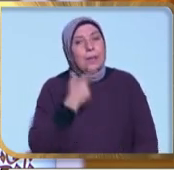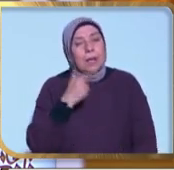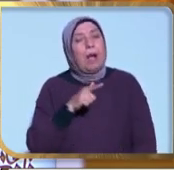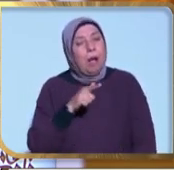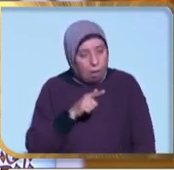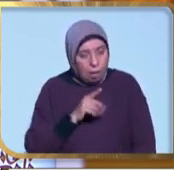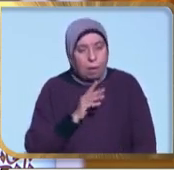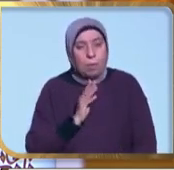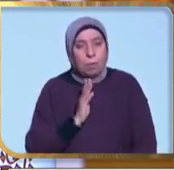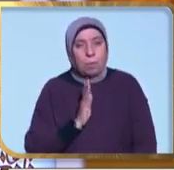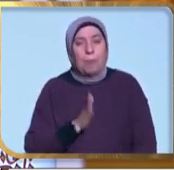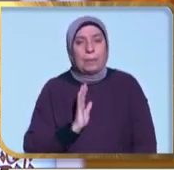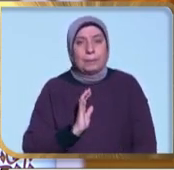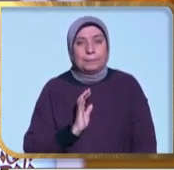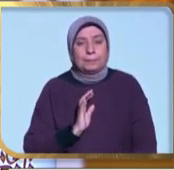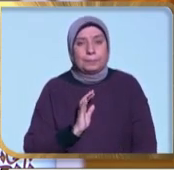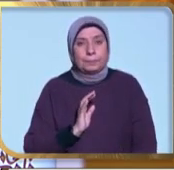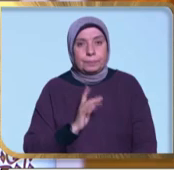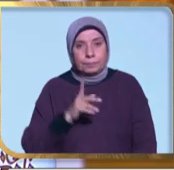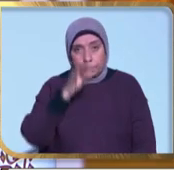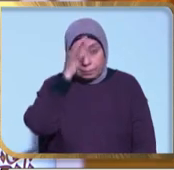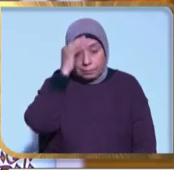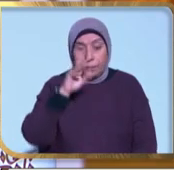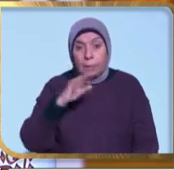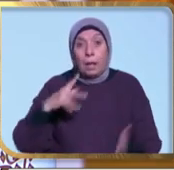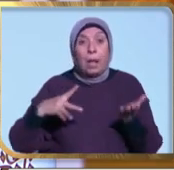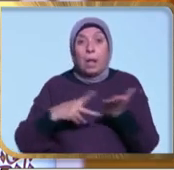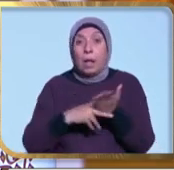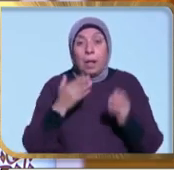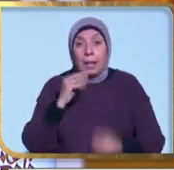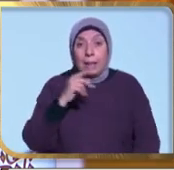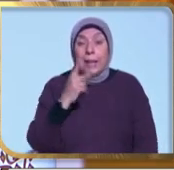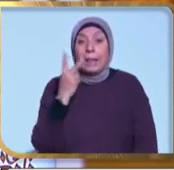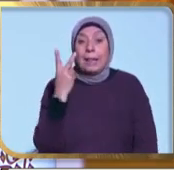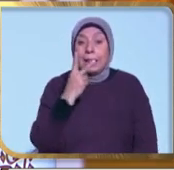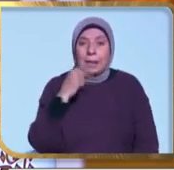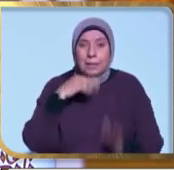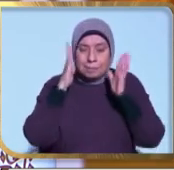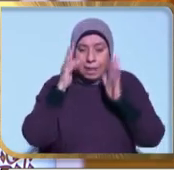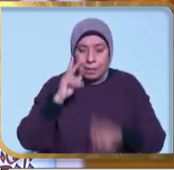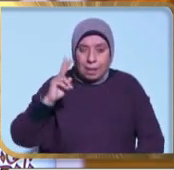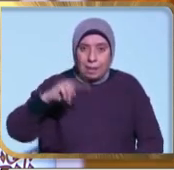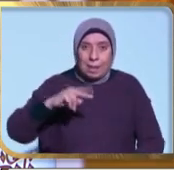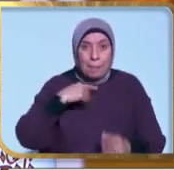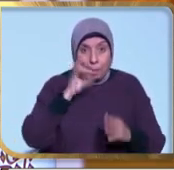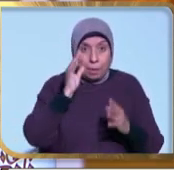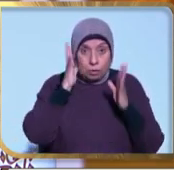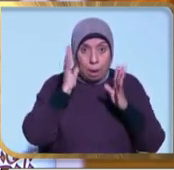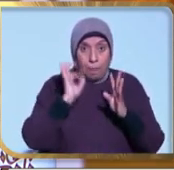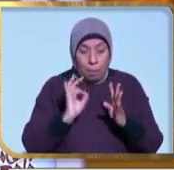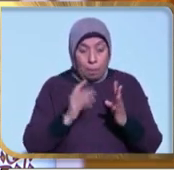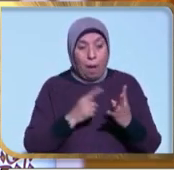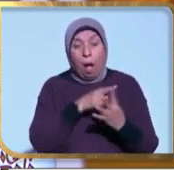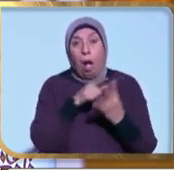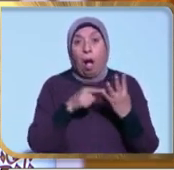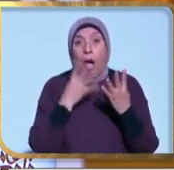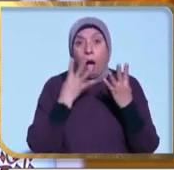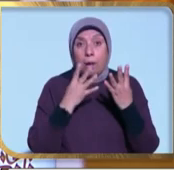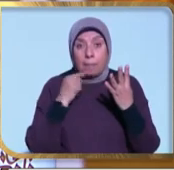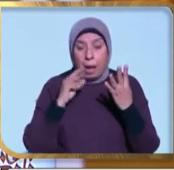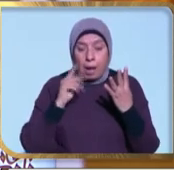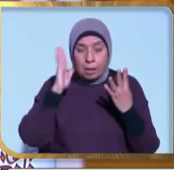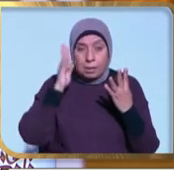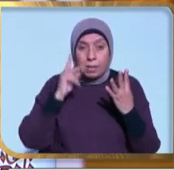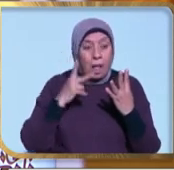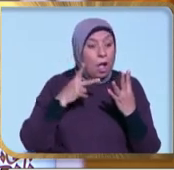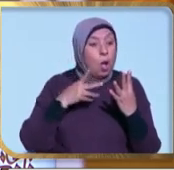دي انا قطعت الصلاه مثلا من الركعه الثانيه على الانسان في هذه الحاله انه يرجع بقى يكبر